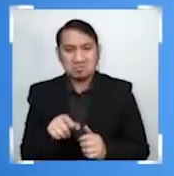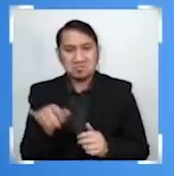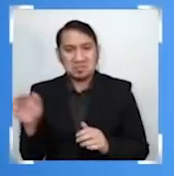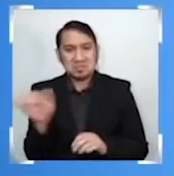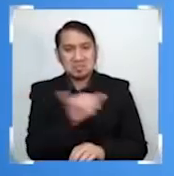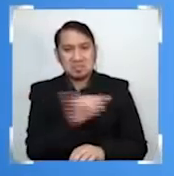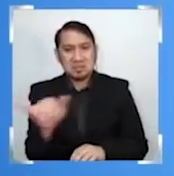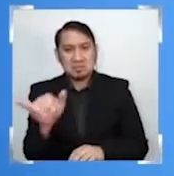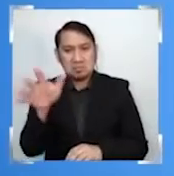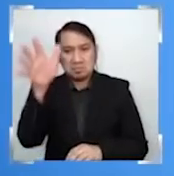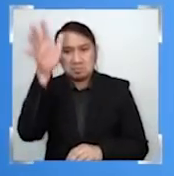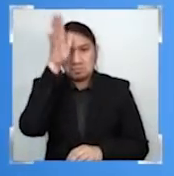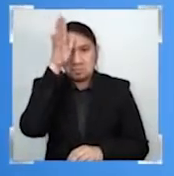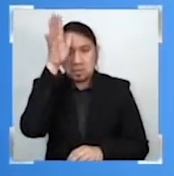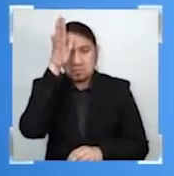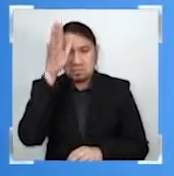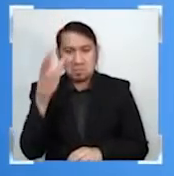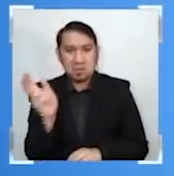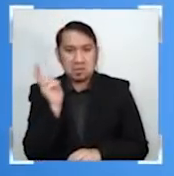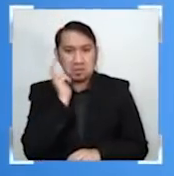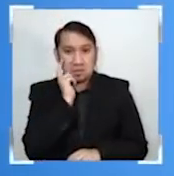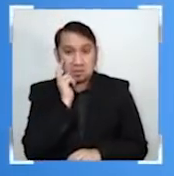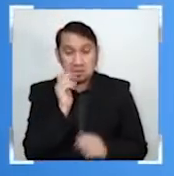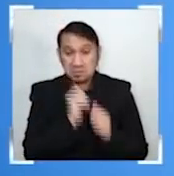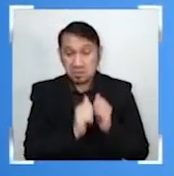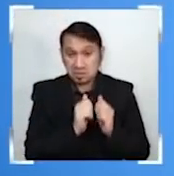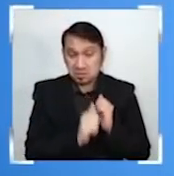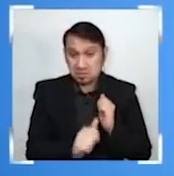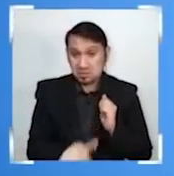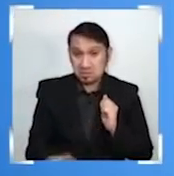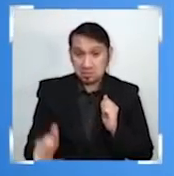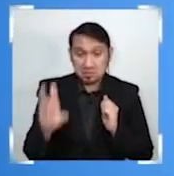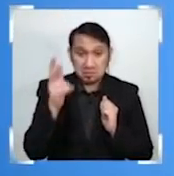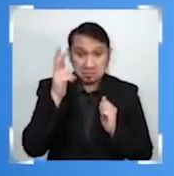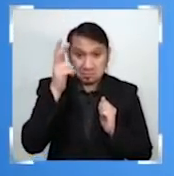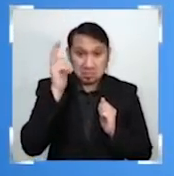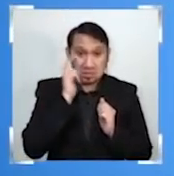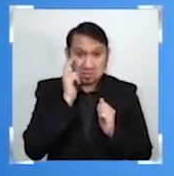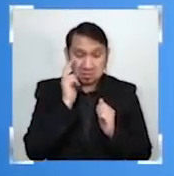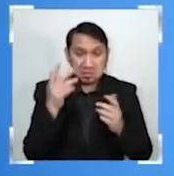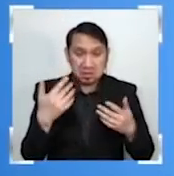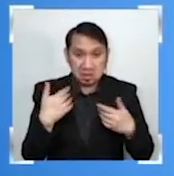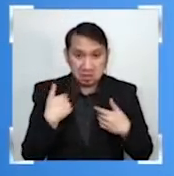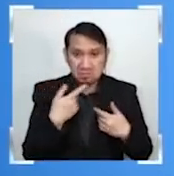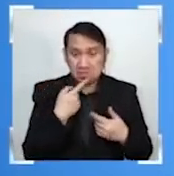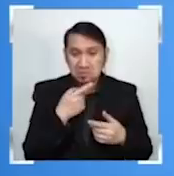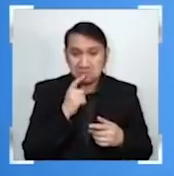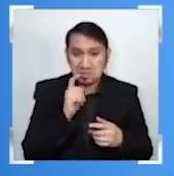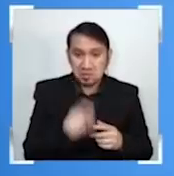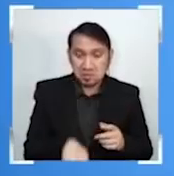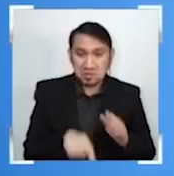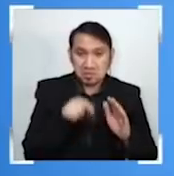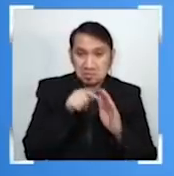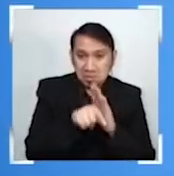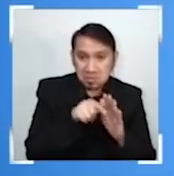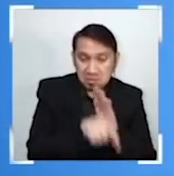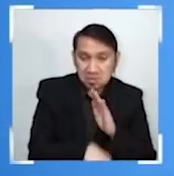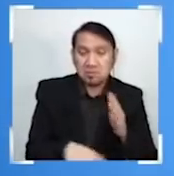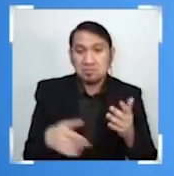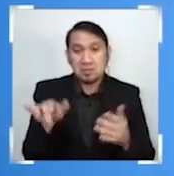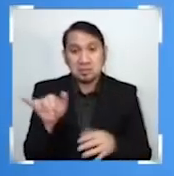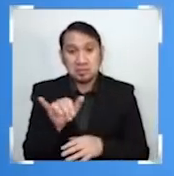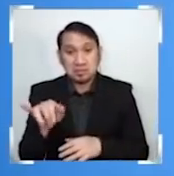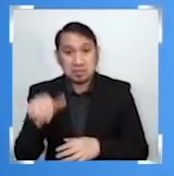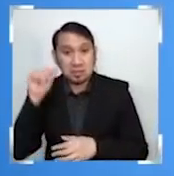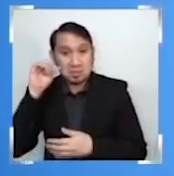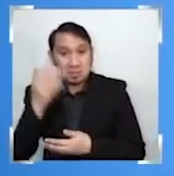Kung legacy o pamana raw ni Duterte ang pag-aarma sa tao at sabihan silang pumatay, ngayon naman daw gusto ng kanyang anak na gawin